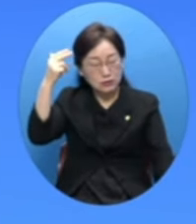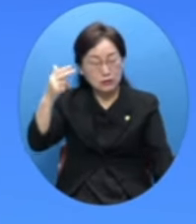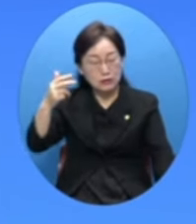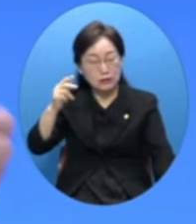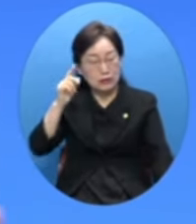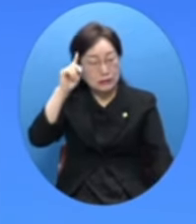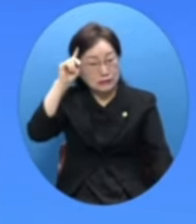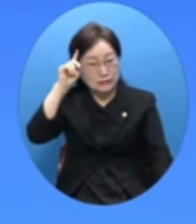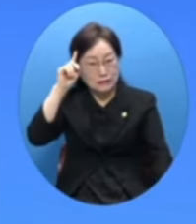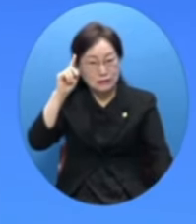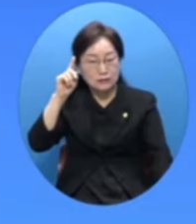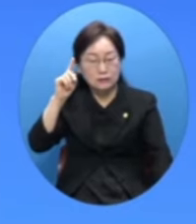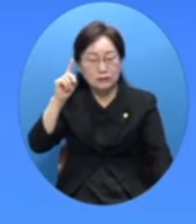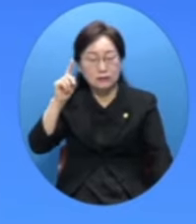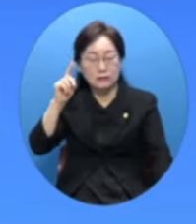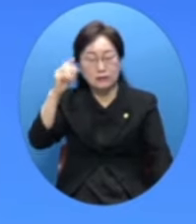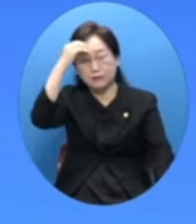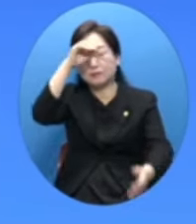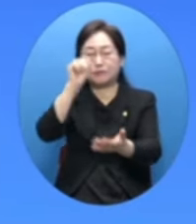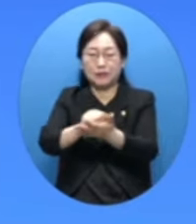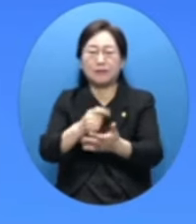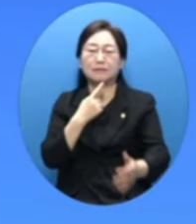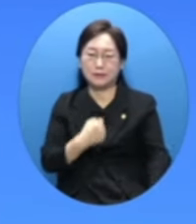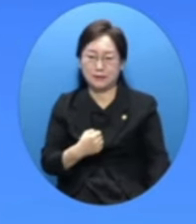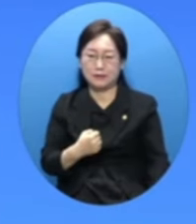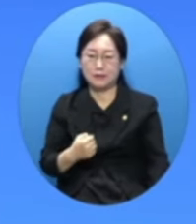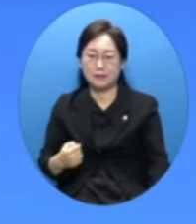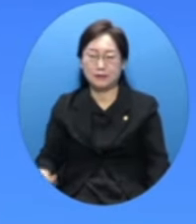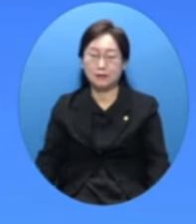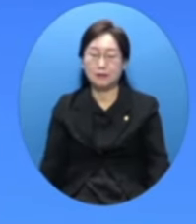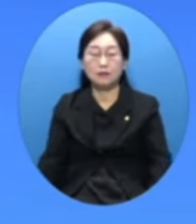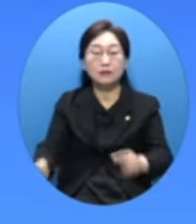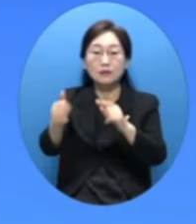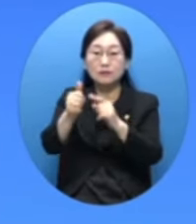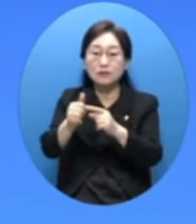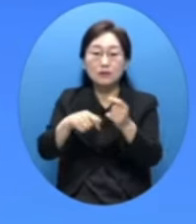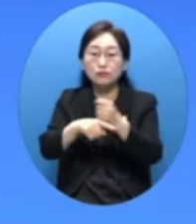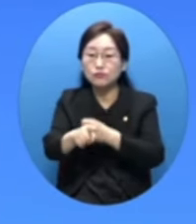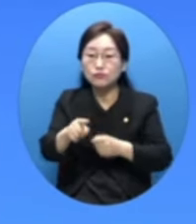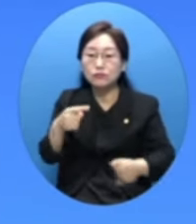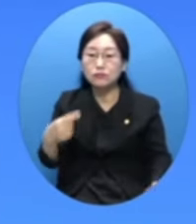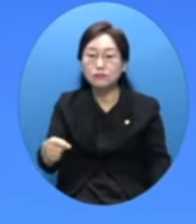못하고 쓰러진 적이 있습니다. 그가 무너진 것은